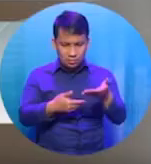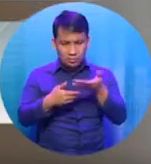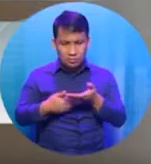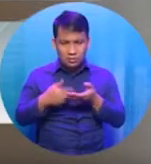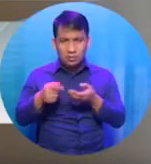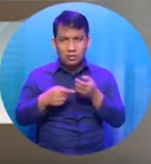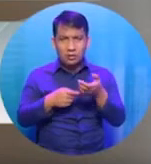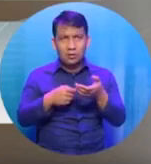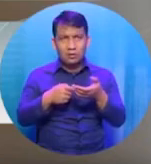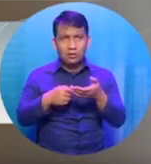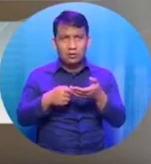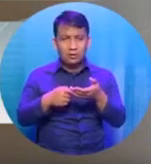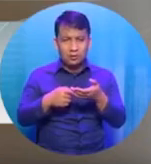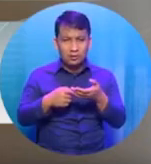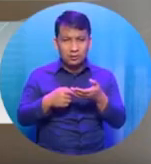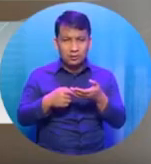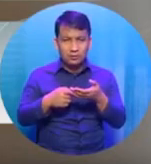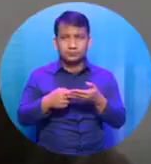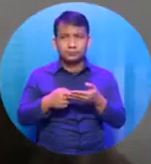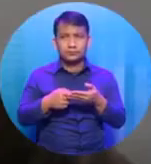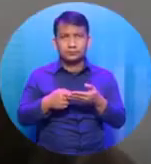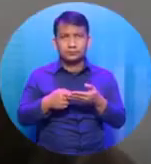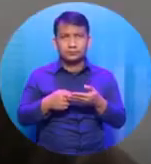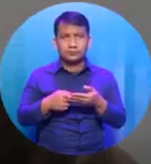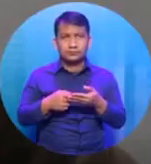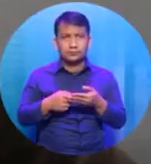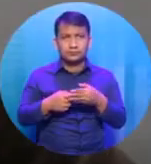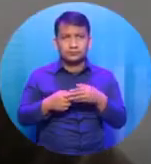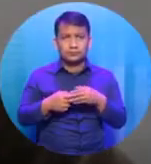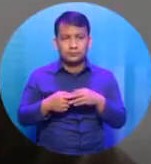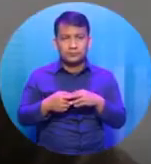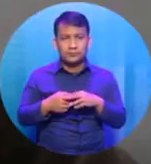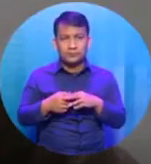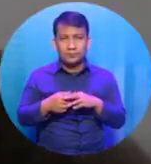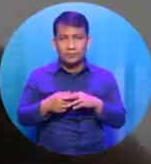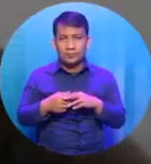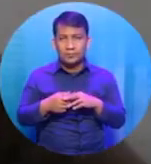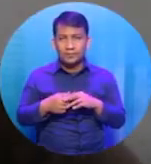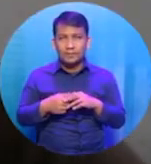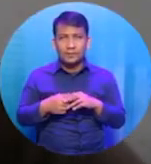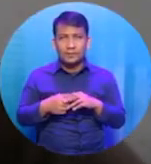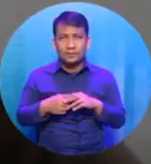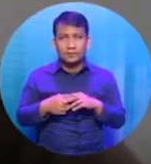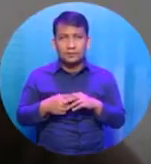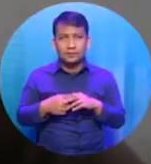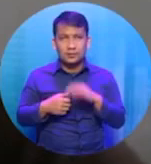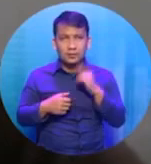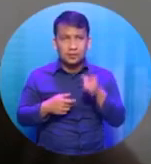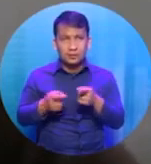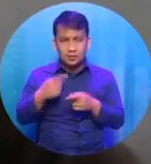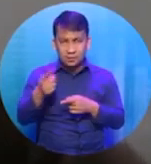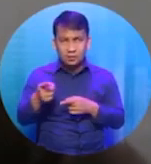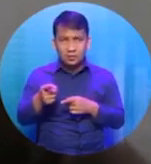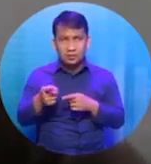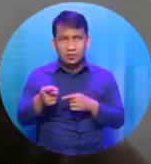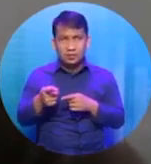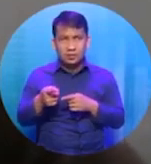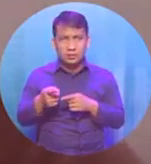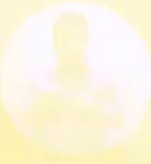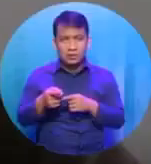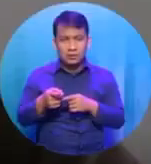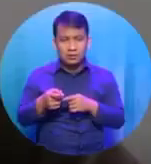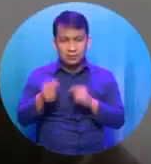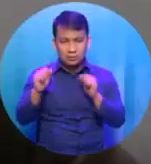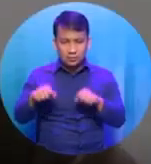yung sinend, yung kay Lovely po? Yes, sir. Opo, sir, galing po yan sa akin. Pinurward ko po doon sa ano. Pinurward ko po sa inyo. Okay, sir,